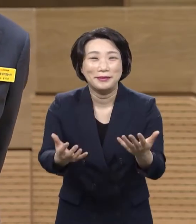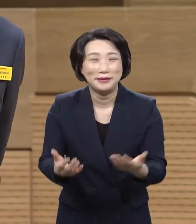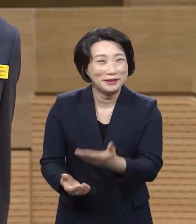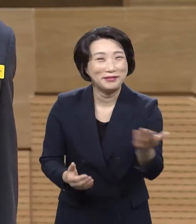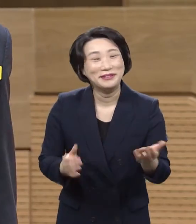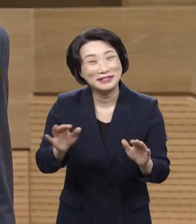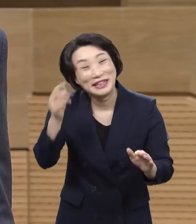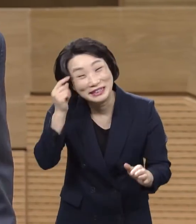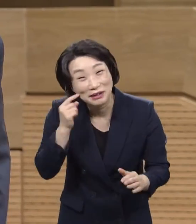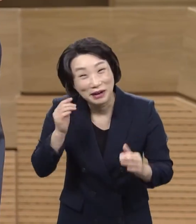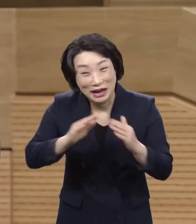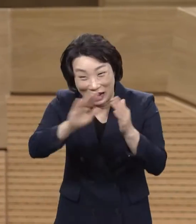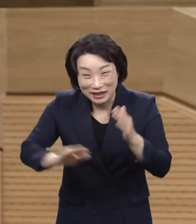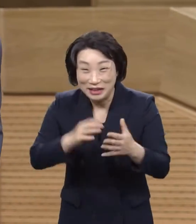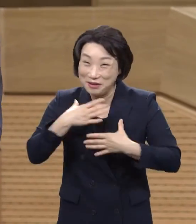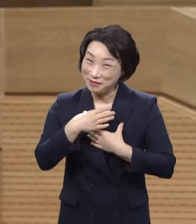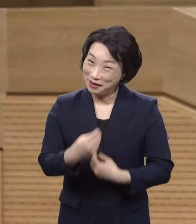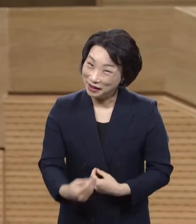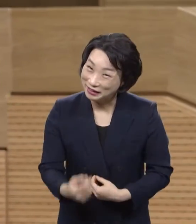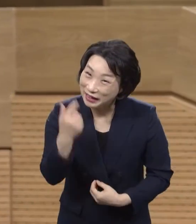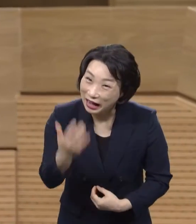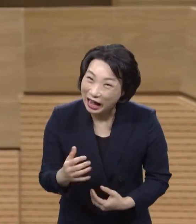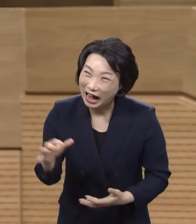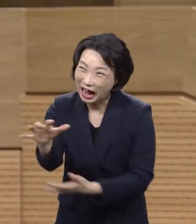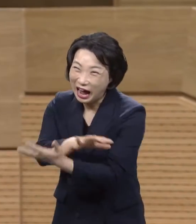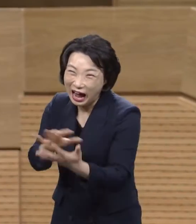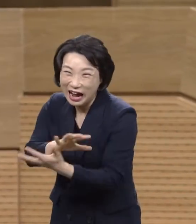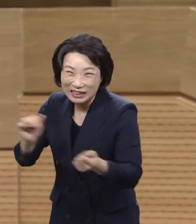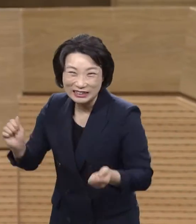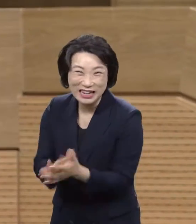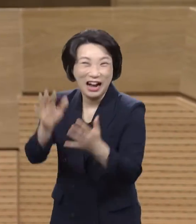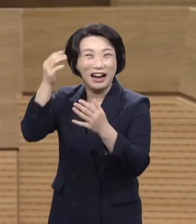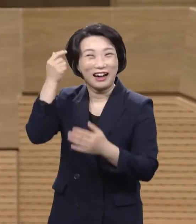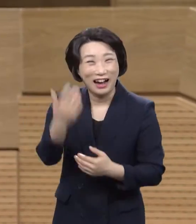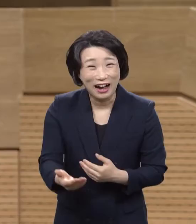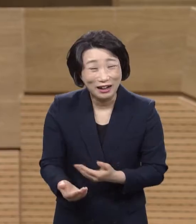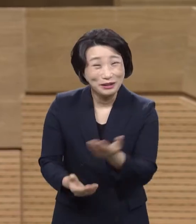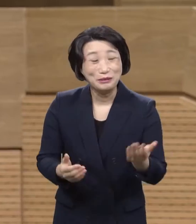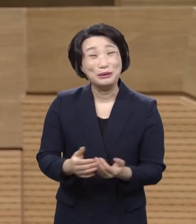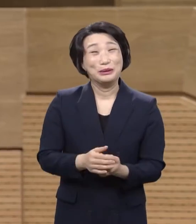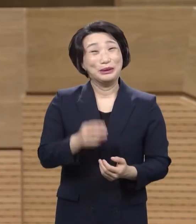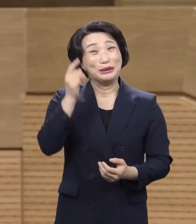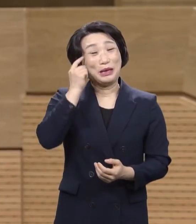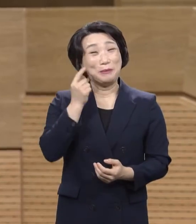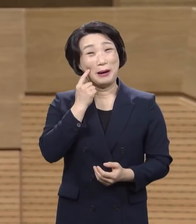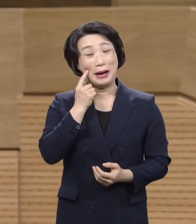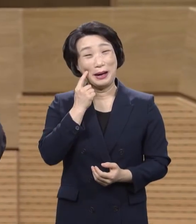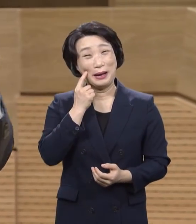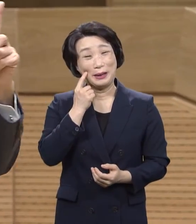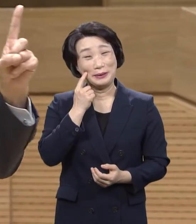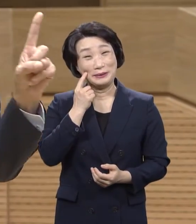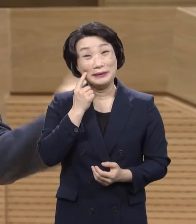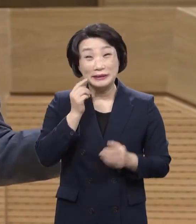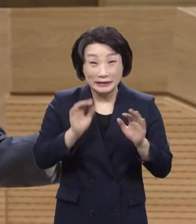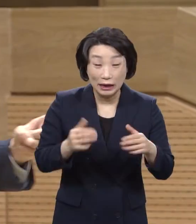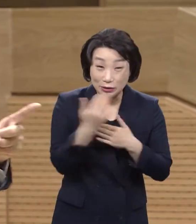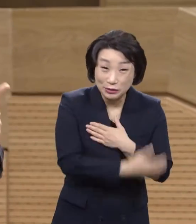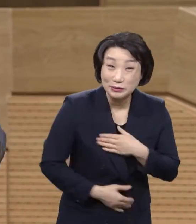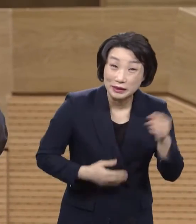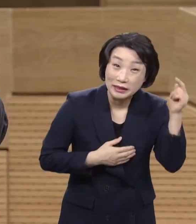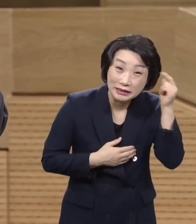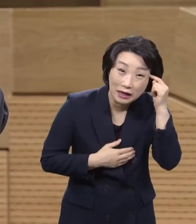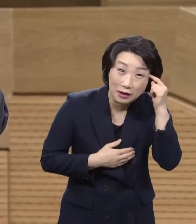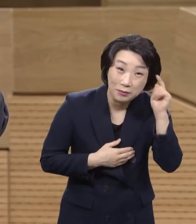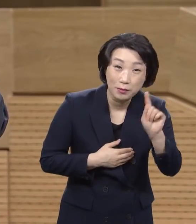편했겠어요. 난리가 났겠어요. 예. 그러면 생각 한번 해보세요. 육신의